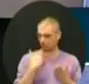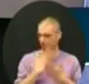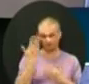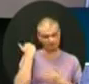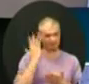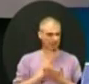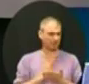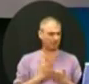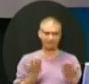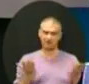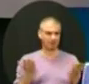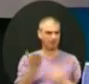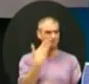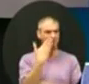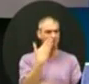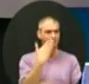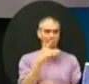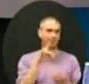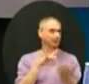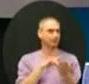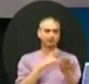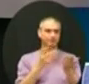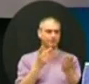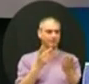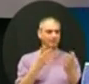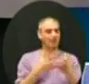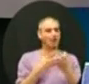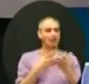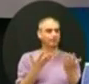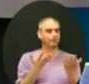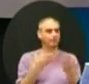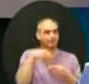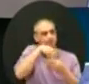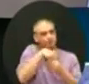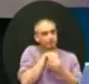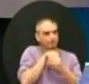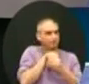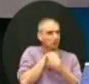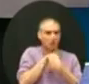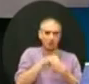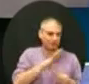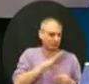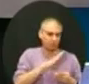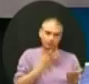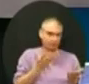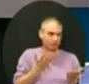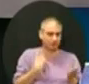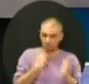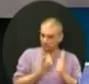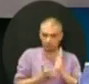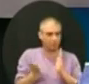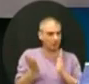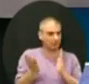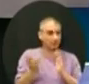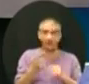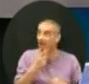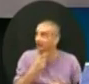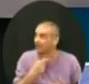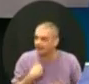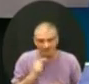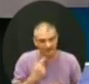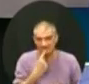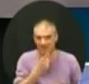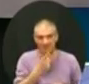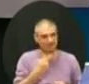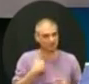עברנו את הקטע של מדינה שנמצאת או עם שנמצא בתוך איום. הייתי מוריד גם את ה... אני חייבת